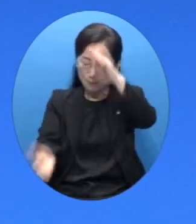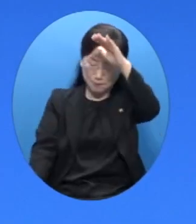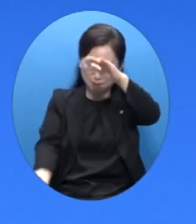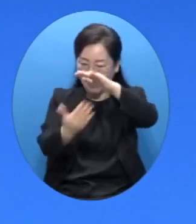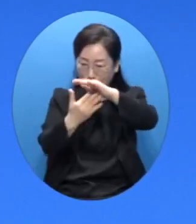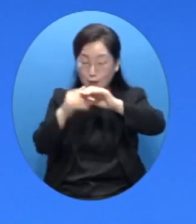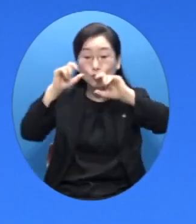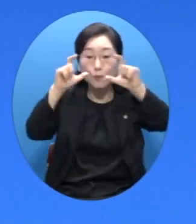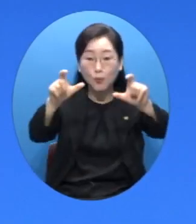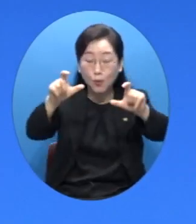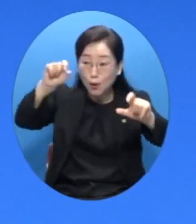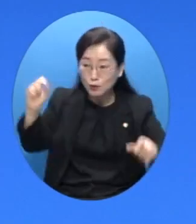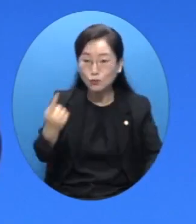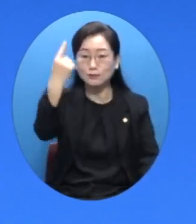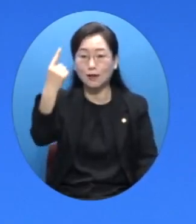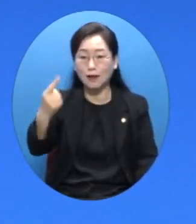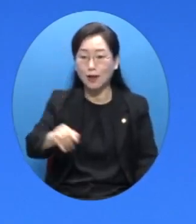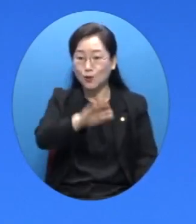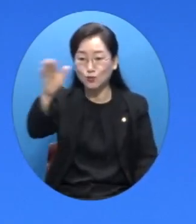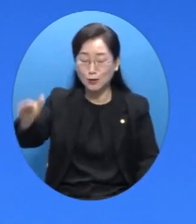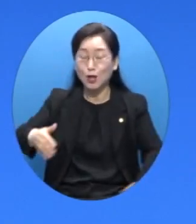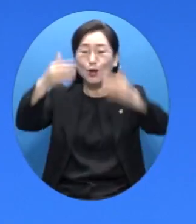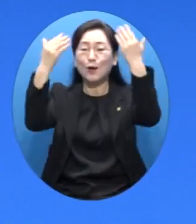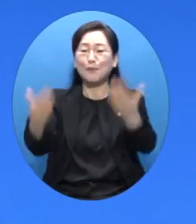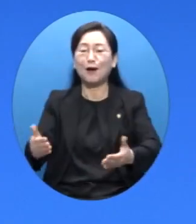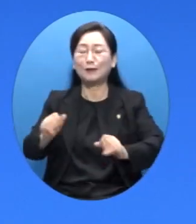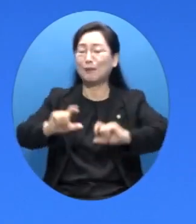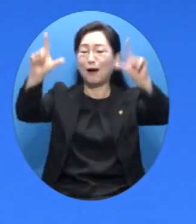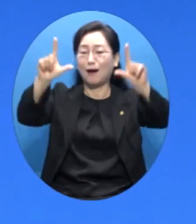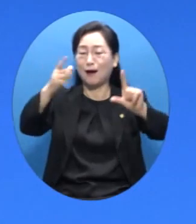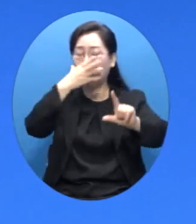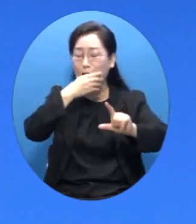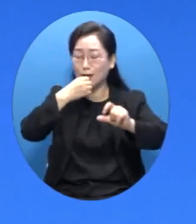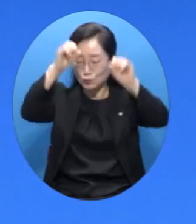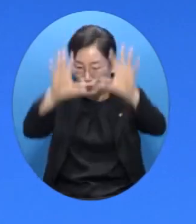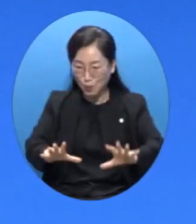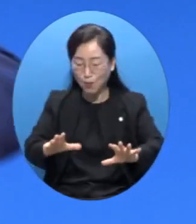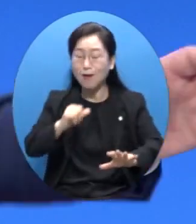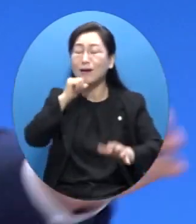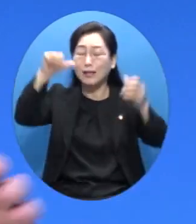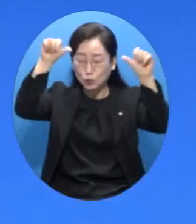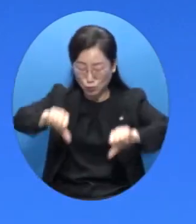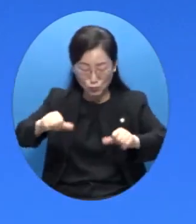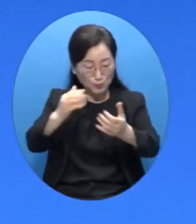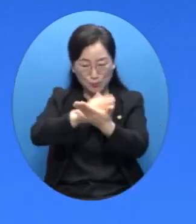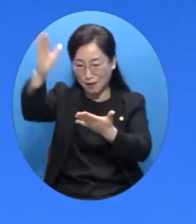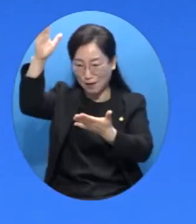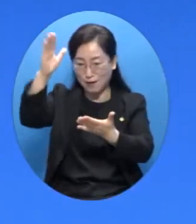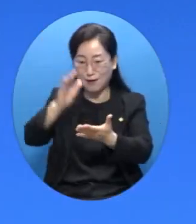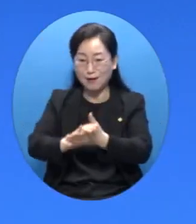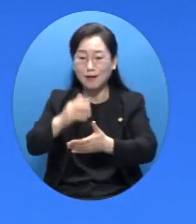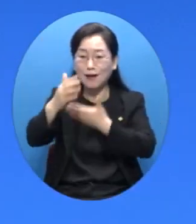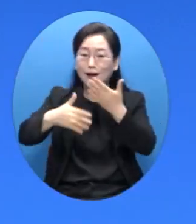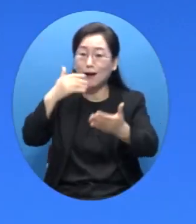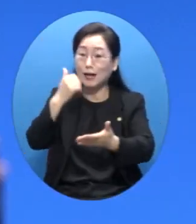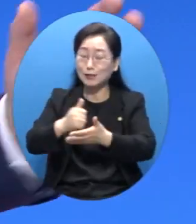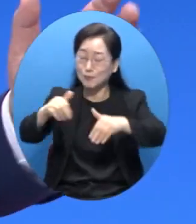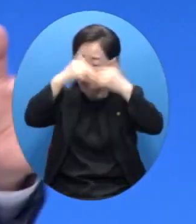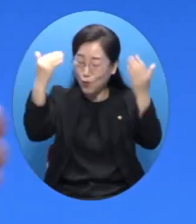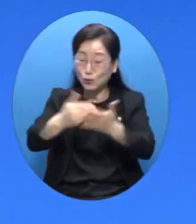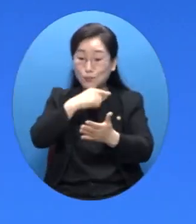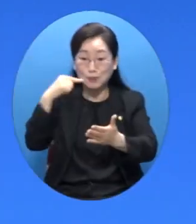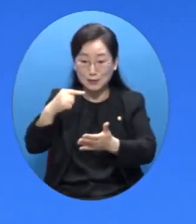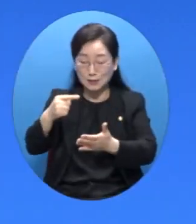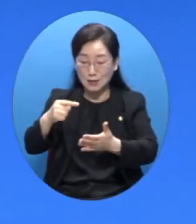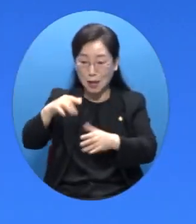그 선포하신 그 순간 우리에게 희년의 축복이 임한 것입니다. 가난과 저주가 물러가고 우리에게 하나님께서 모든 빚을 다